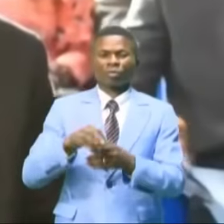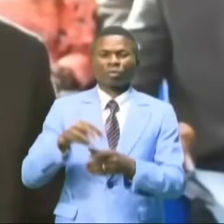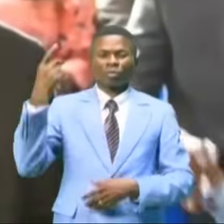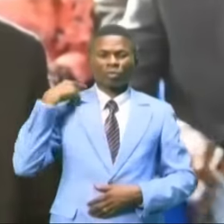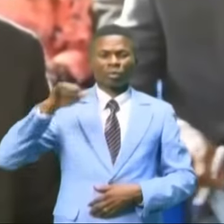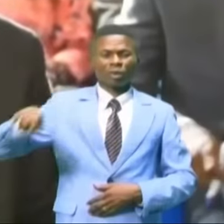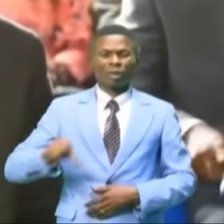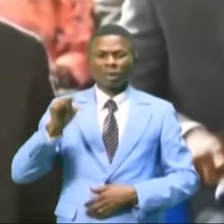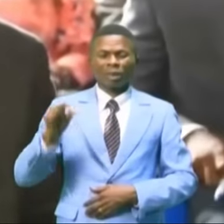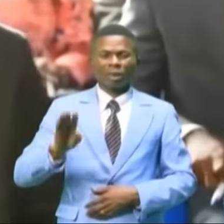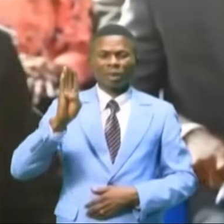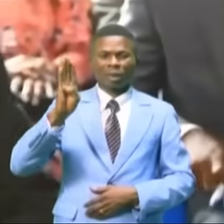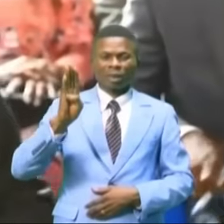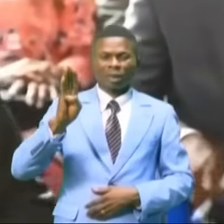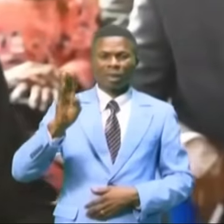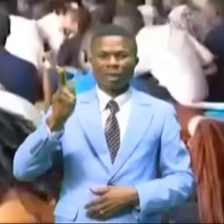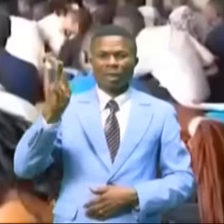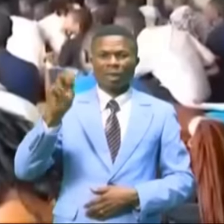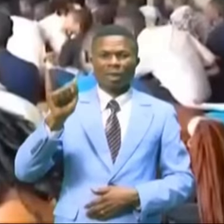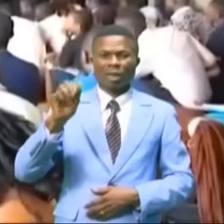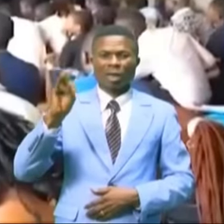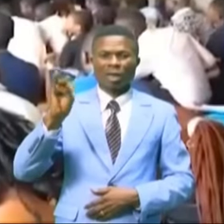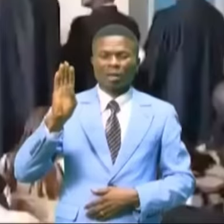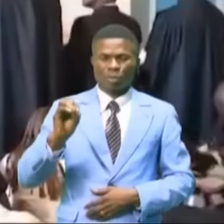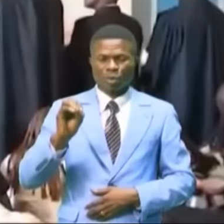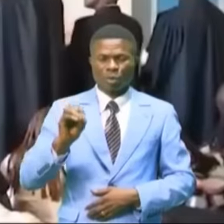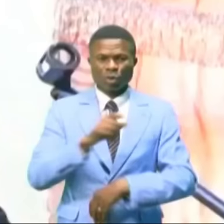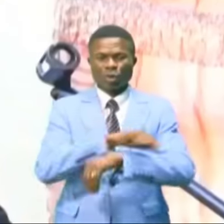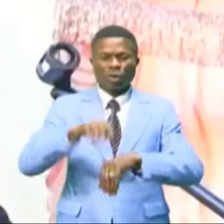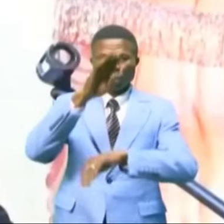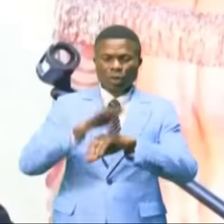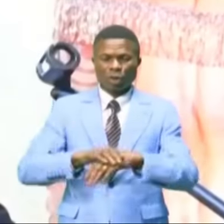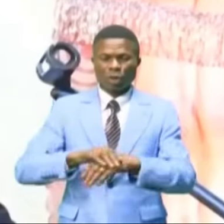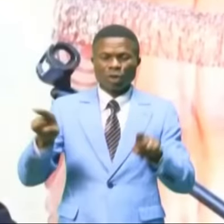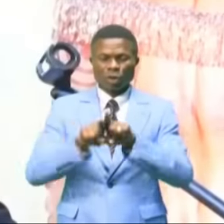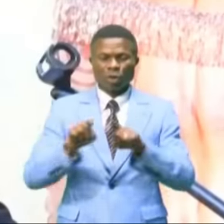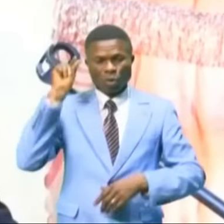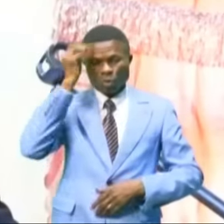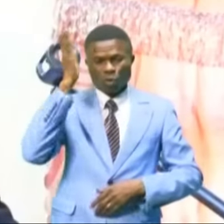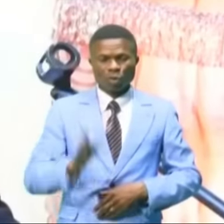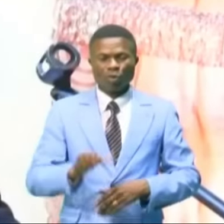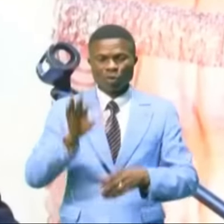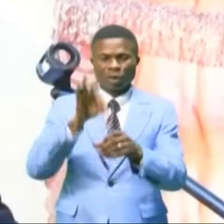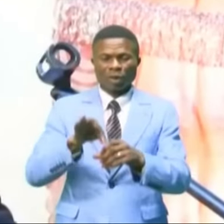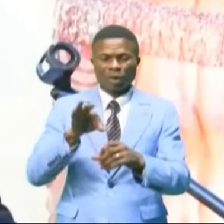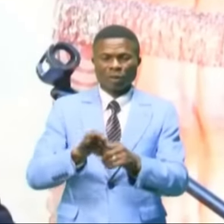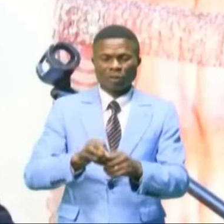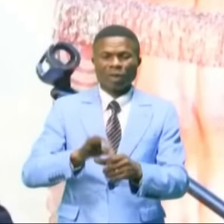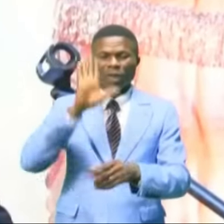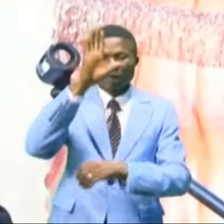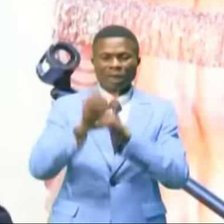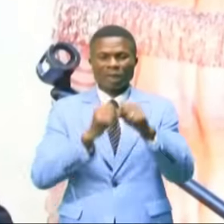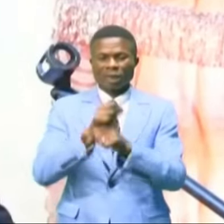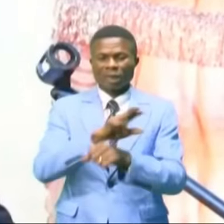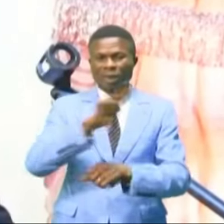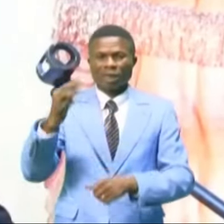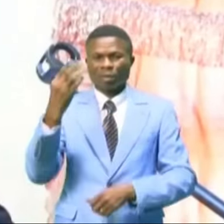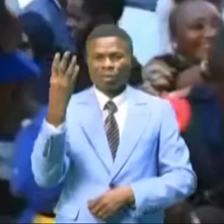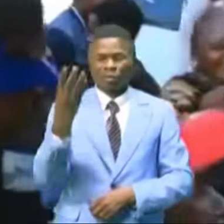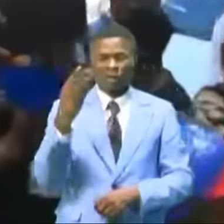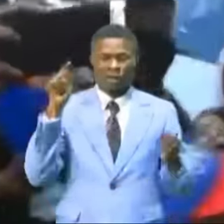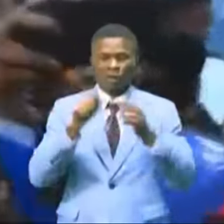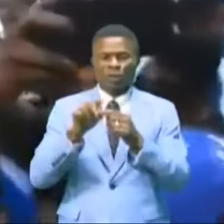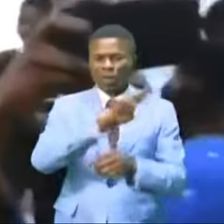Jean Bakomito Gambo par la Cour d'appel en tant que gouverneur élu du Haut-Uele pour la législature